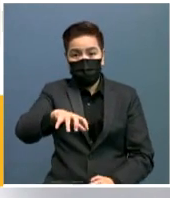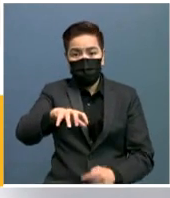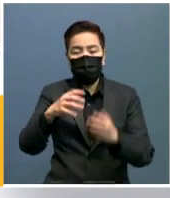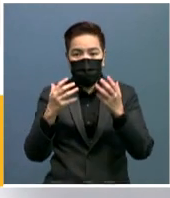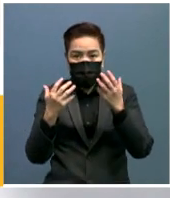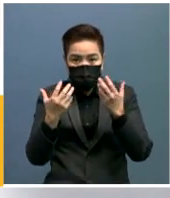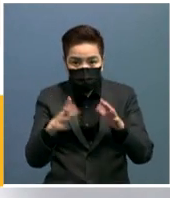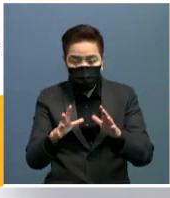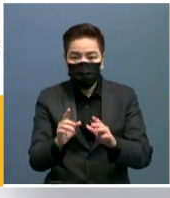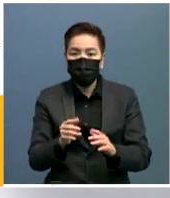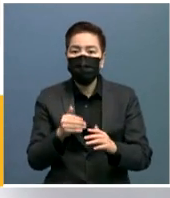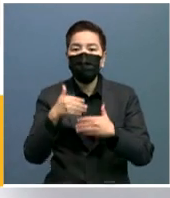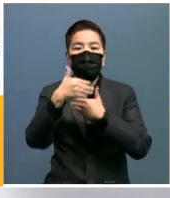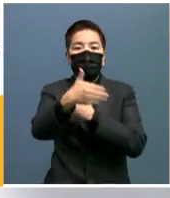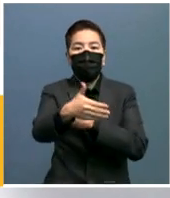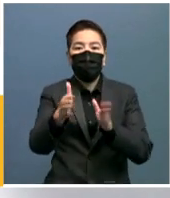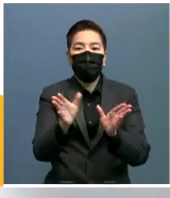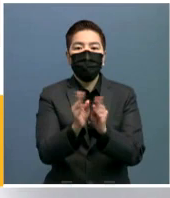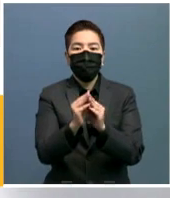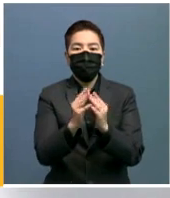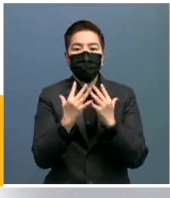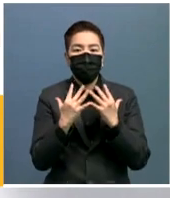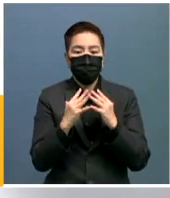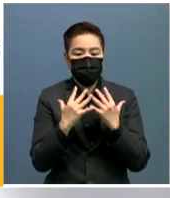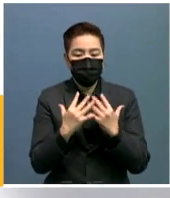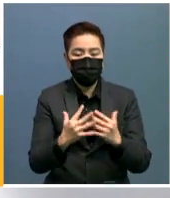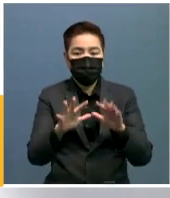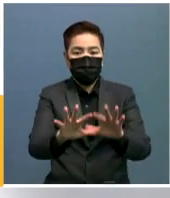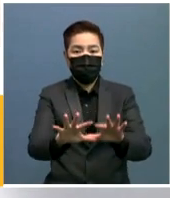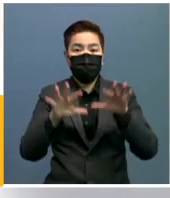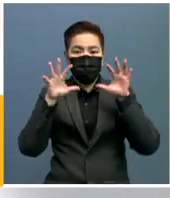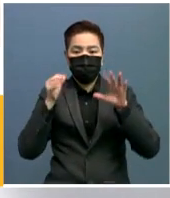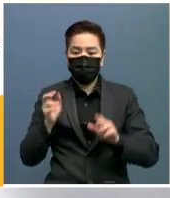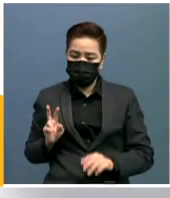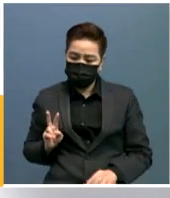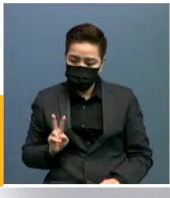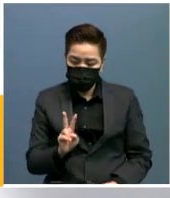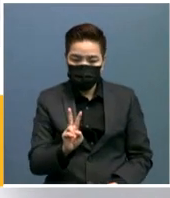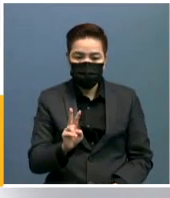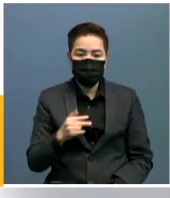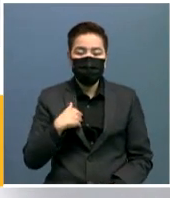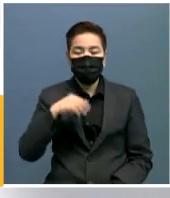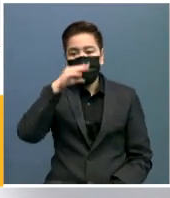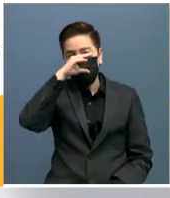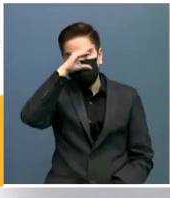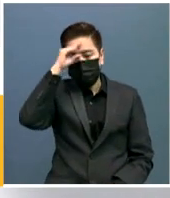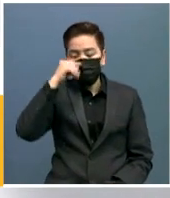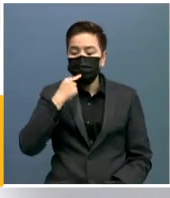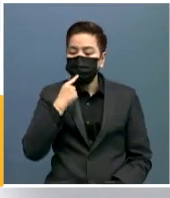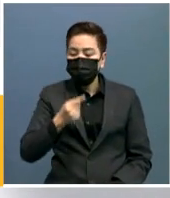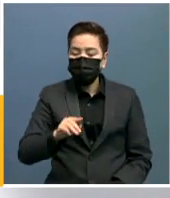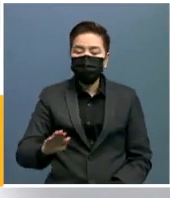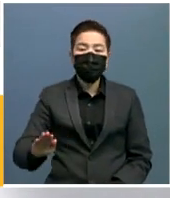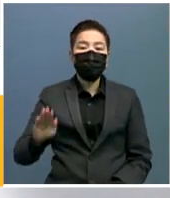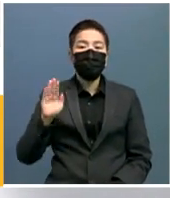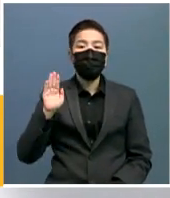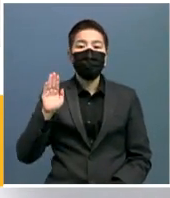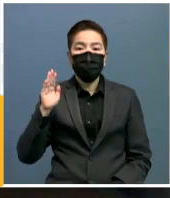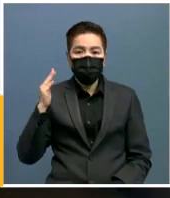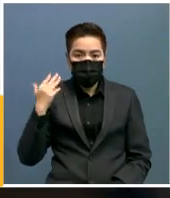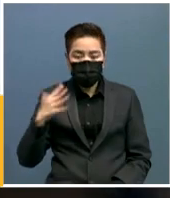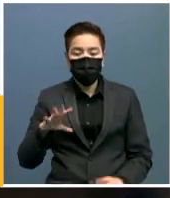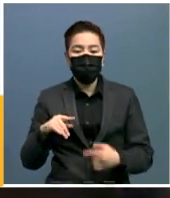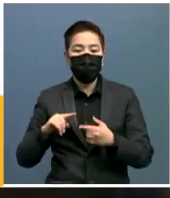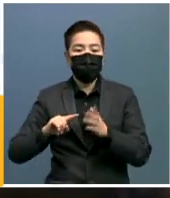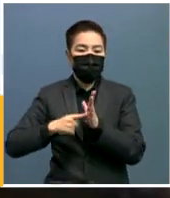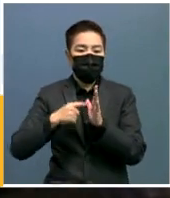จากนั้นก็เดินเข้าสู่ห้องประชุมประธานสภาผู้แทนราษฎรนะครับคุณชวนหลีกภัยก็นำปฏิญาณตนและก็ทำหน้าที่สมาชิกสภาผู้แทนราษฎร